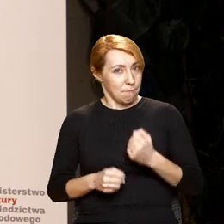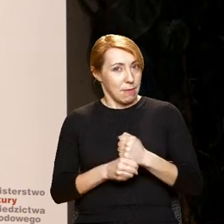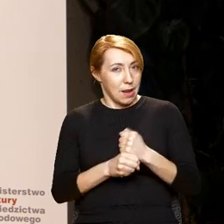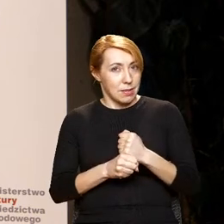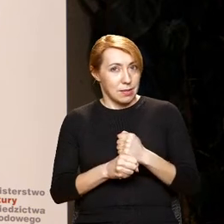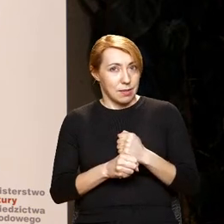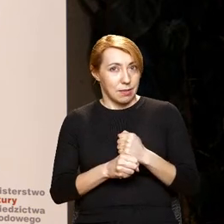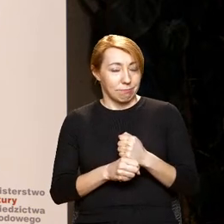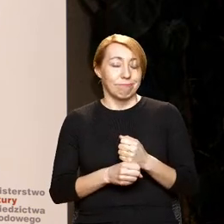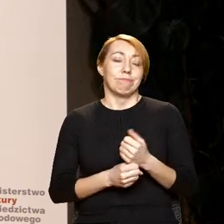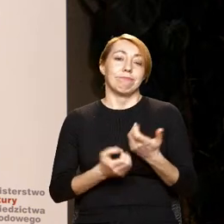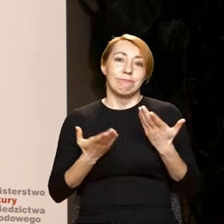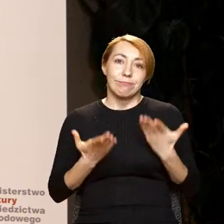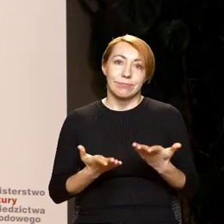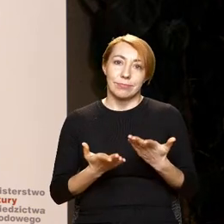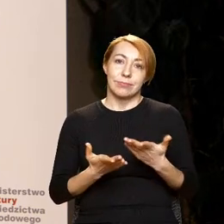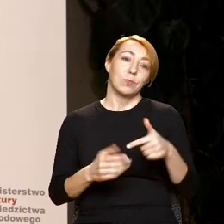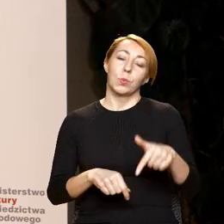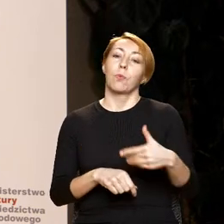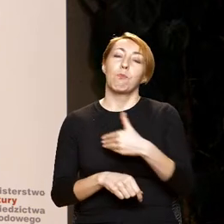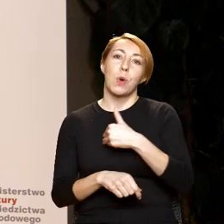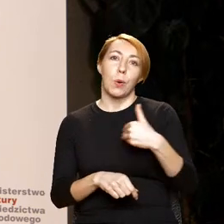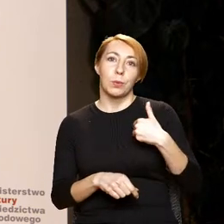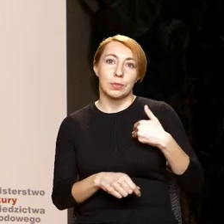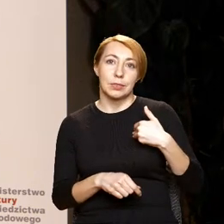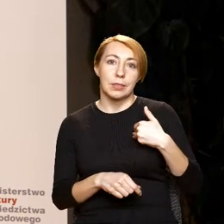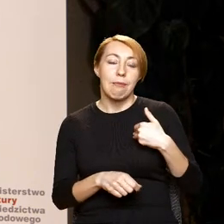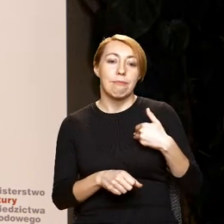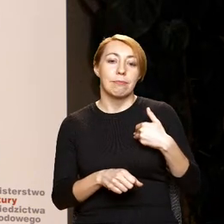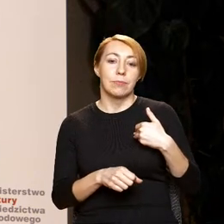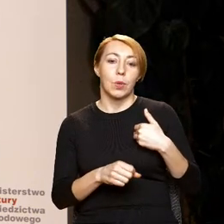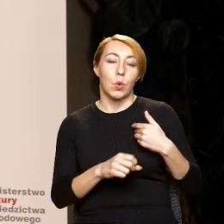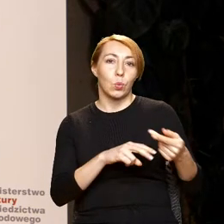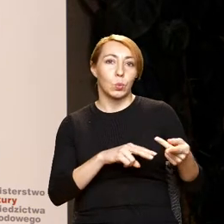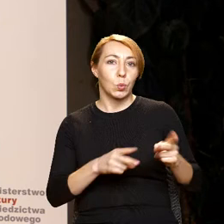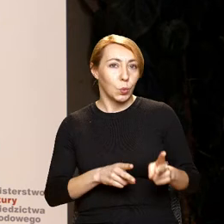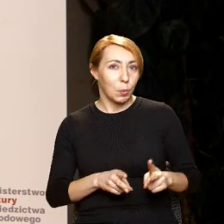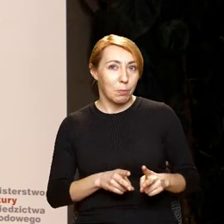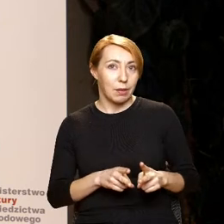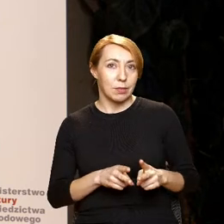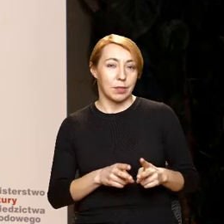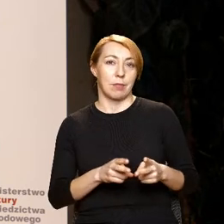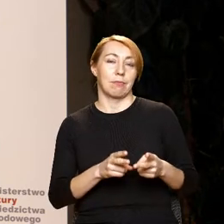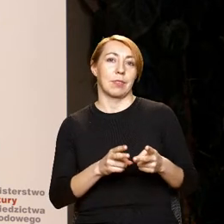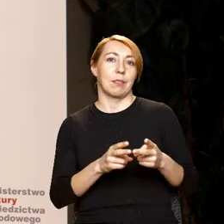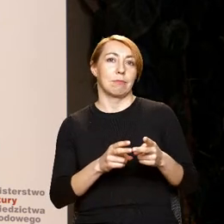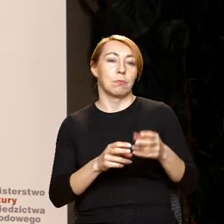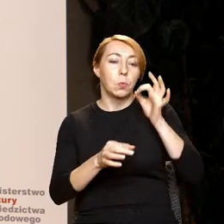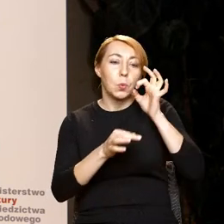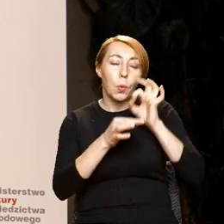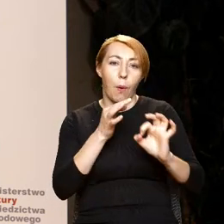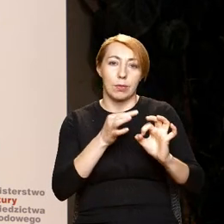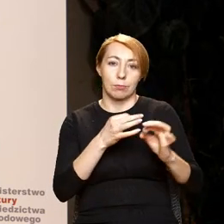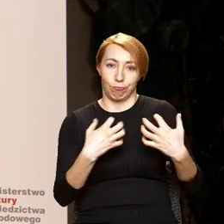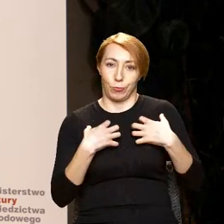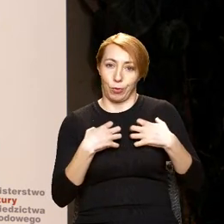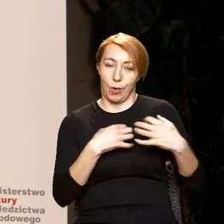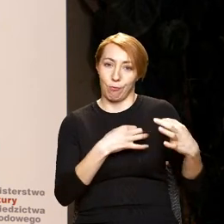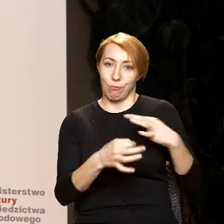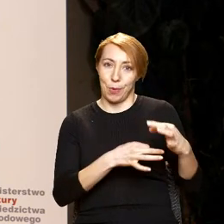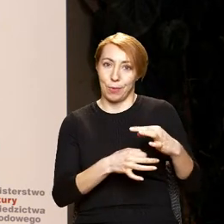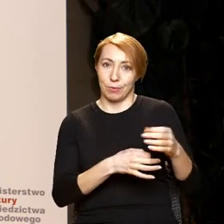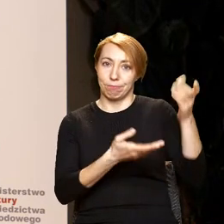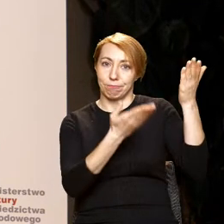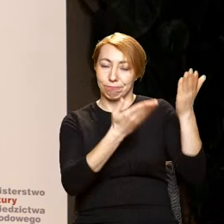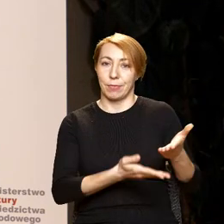i mamy w Polsce tłumaczenie, mamy biografię, szczegółową biografię Bronisława Piłsudskiego, za